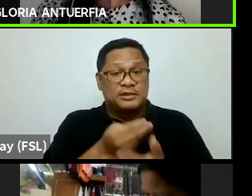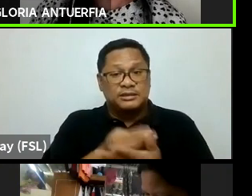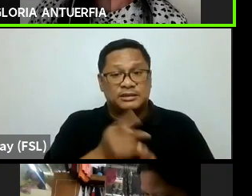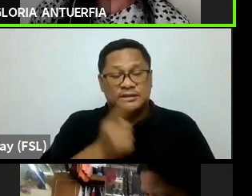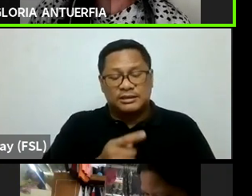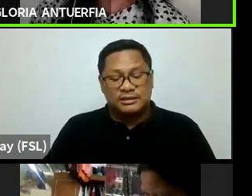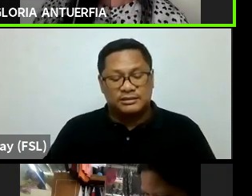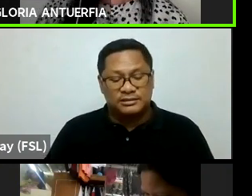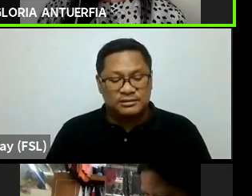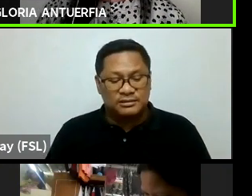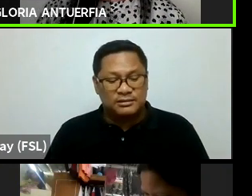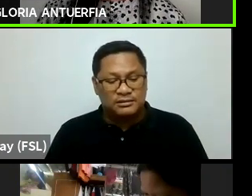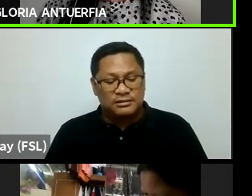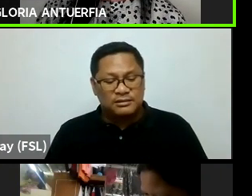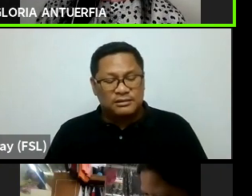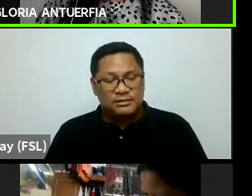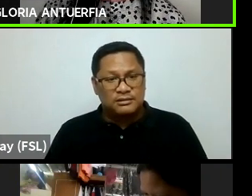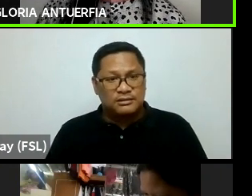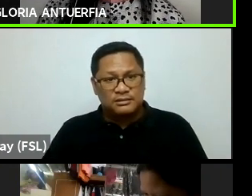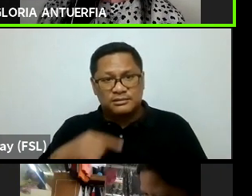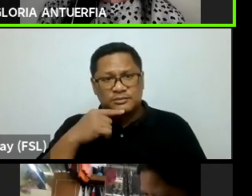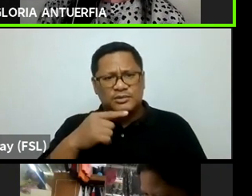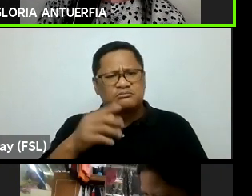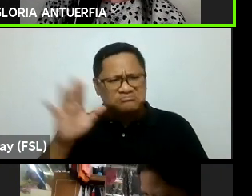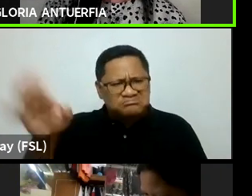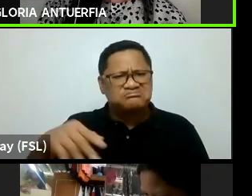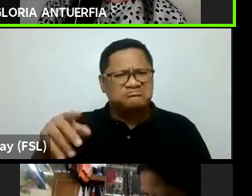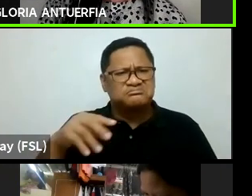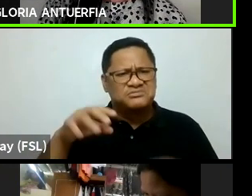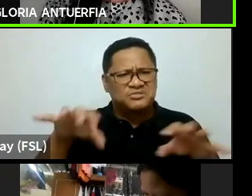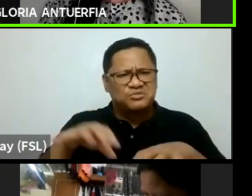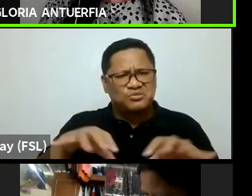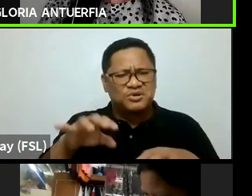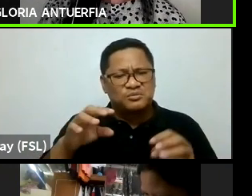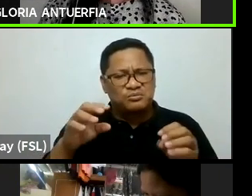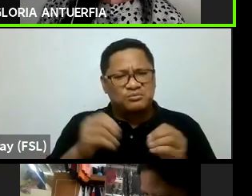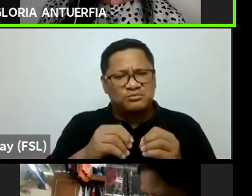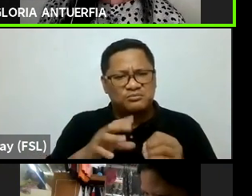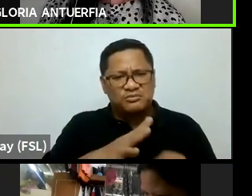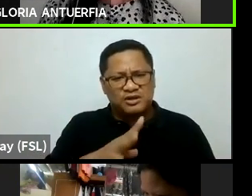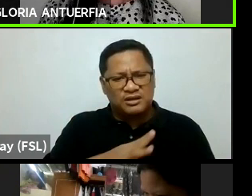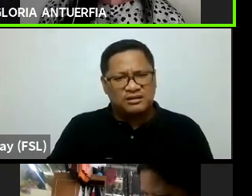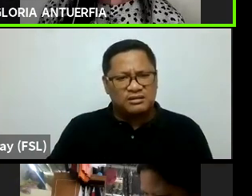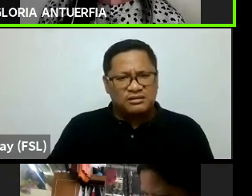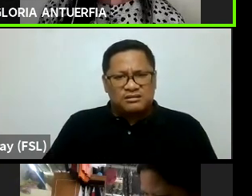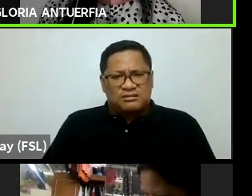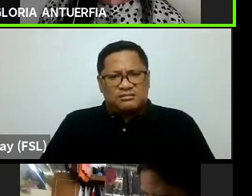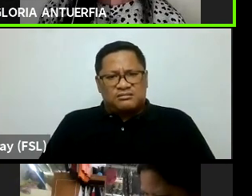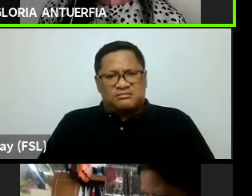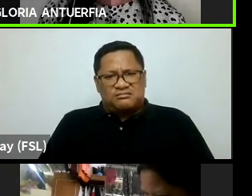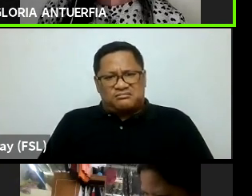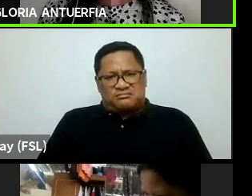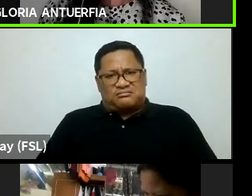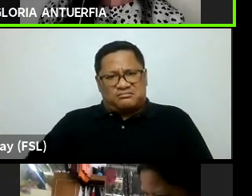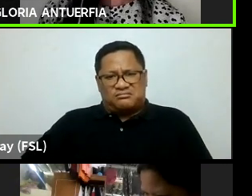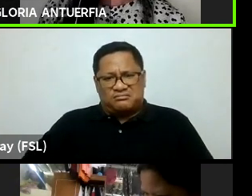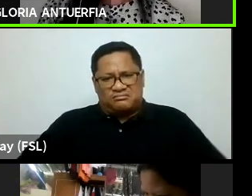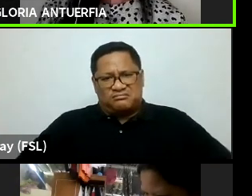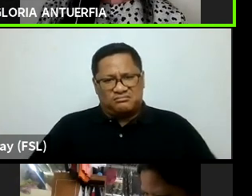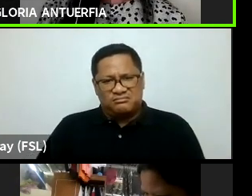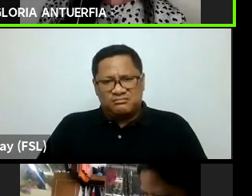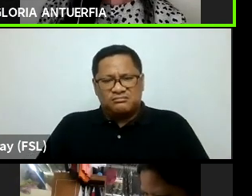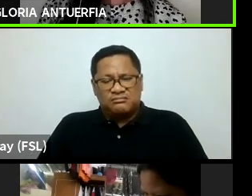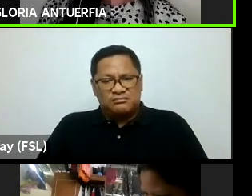eh. Mag-job ka na lang. Mag-job ka na lang. Di ba? Halap ka na lang na magandang job. Yes, yun nga dapat. Kaya